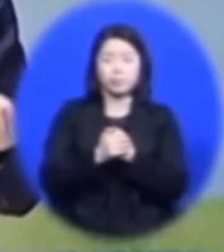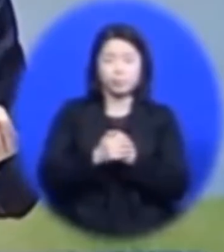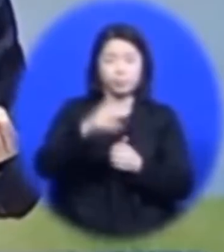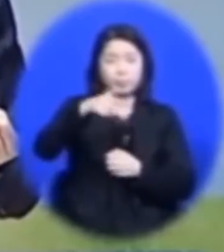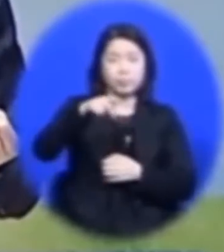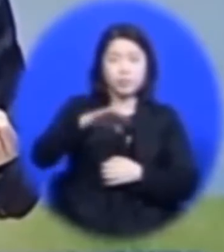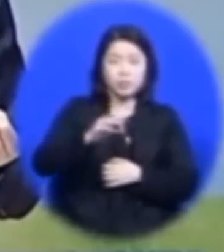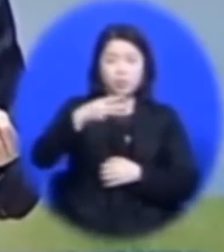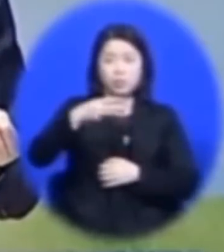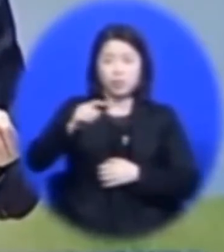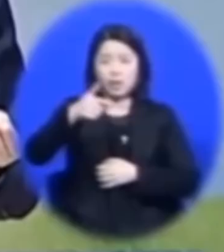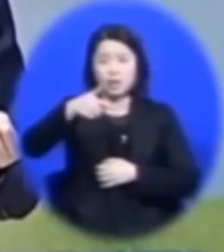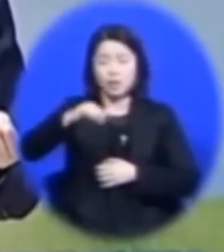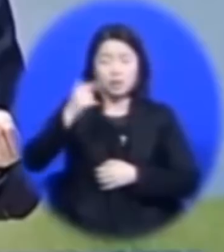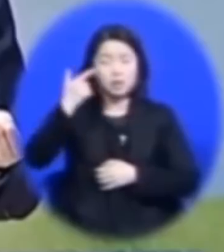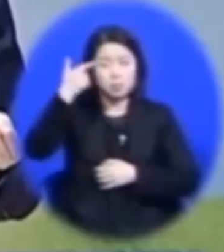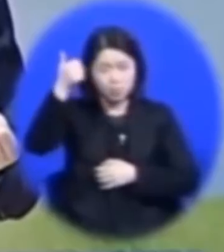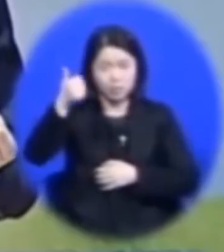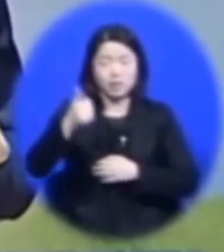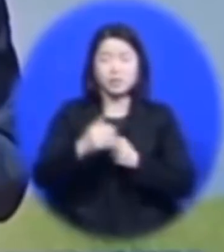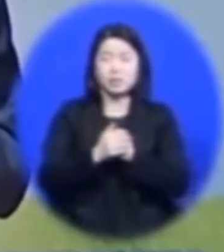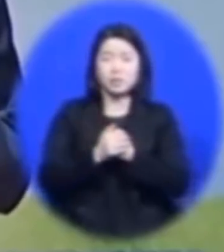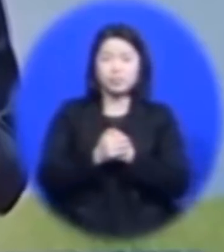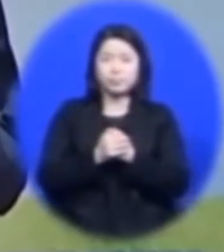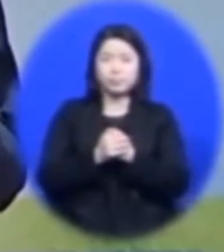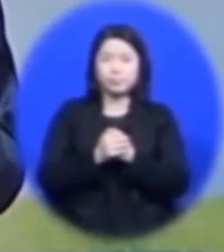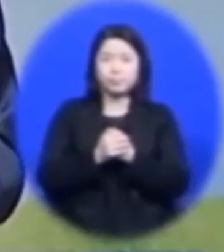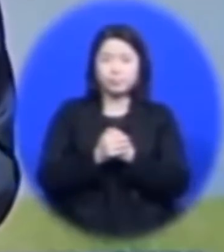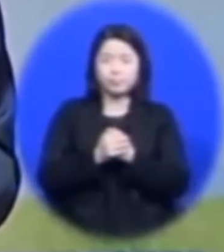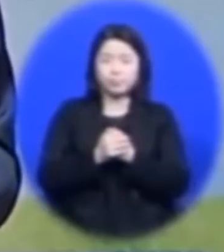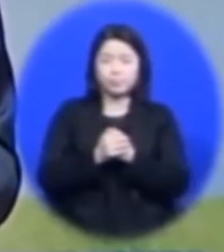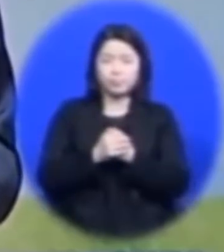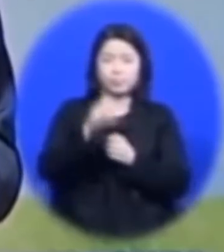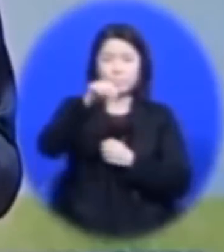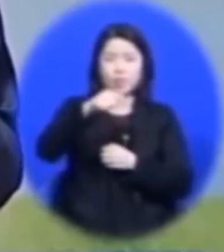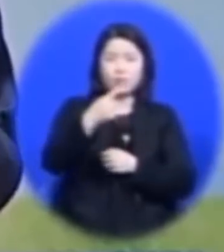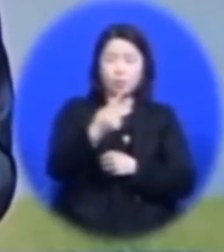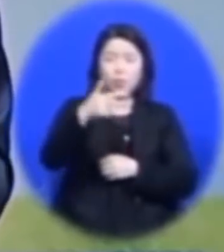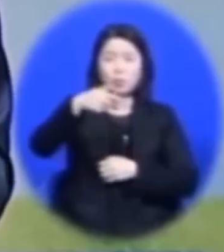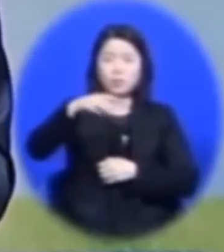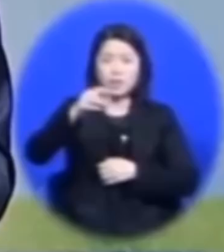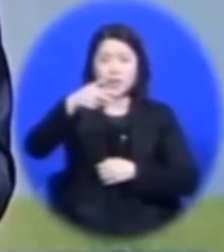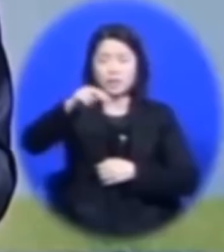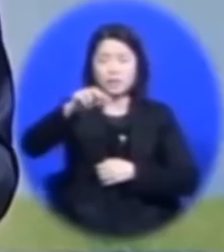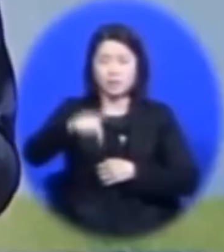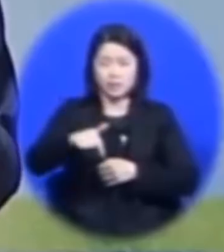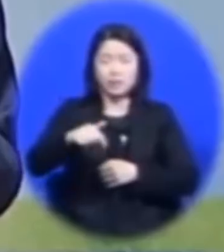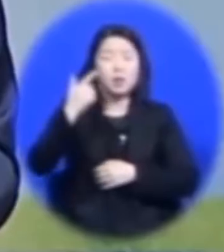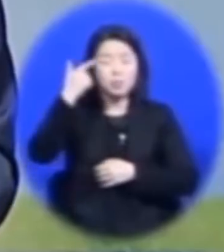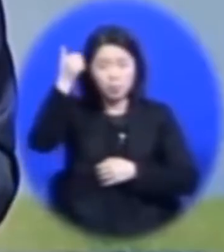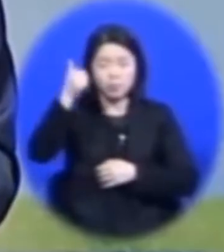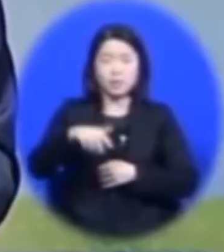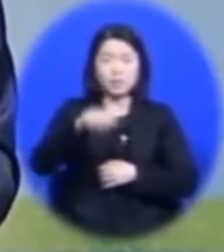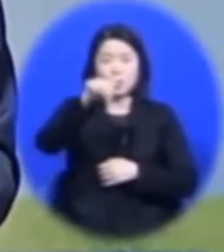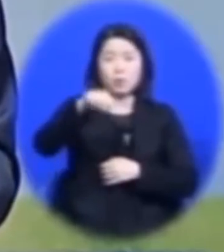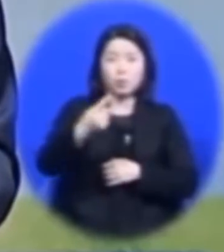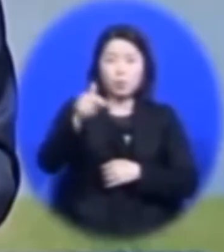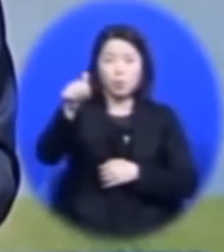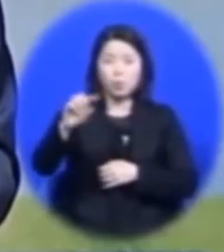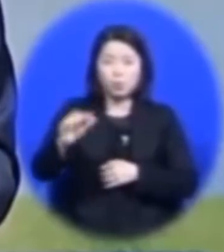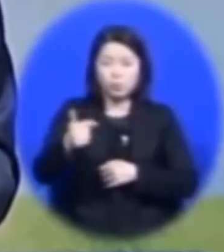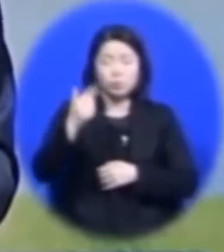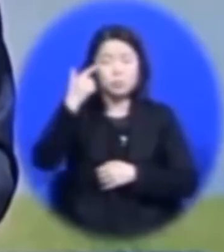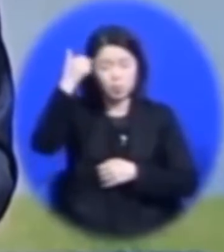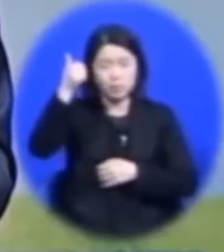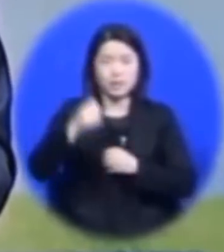정태기 목사 아니에요 또 고재 씩 목사님 20010 목사님 고음 목사님